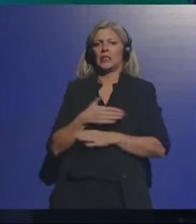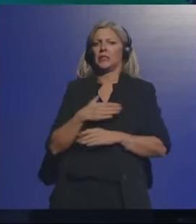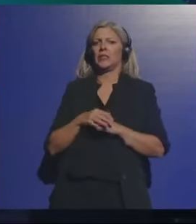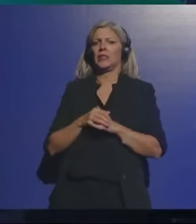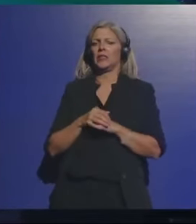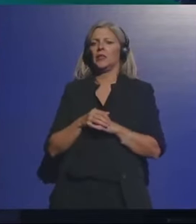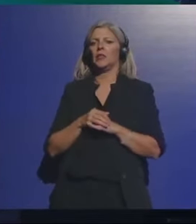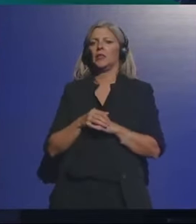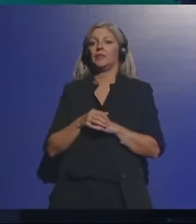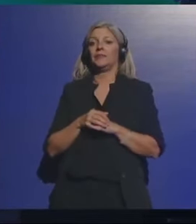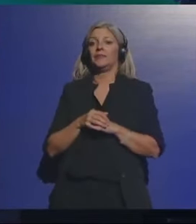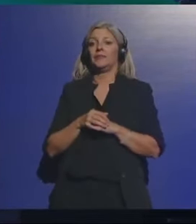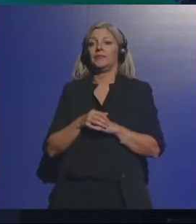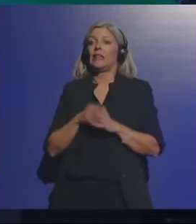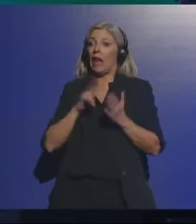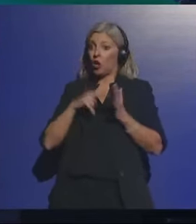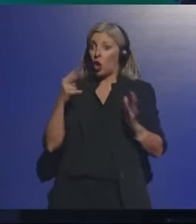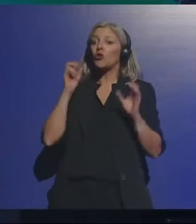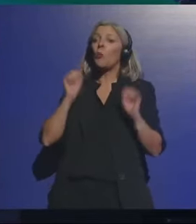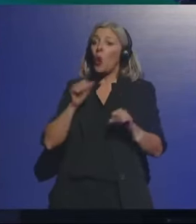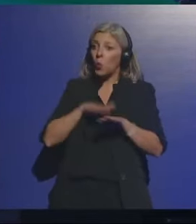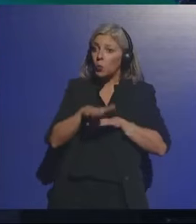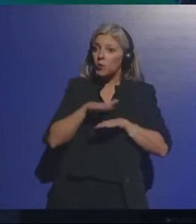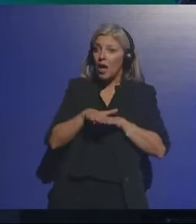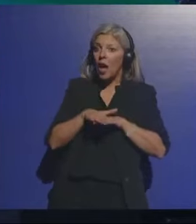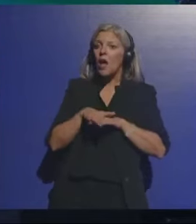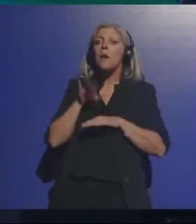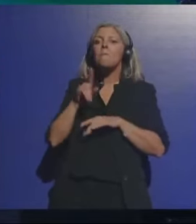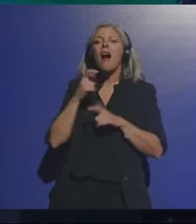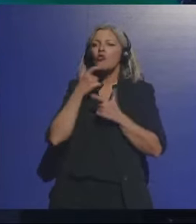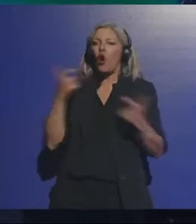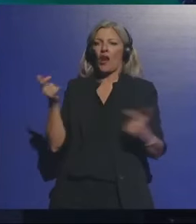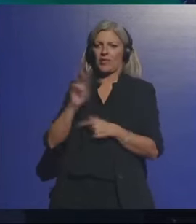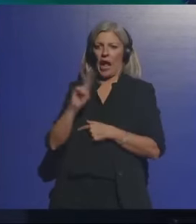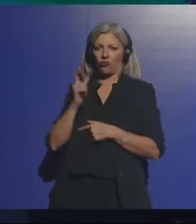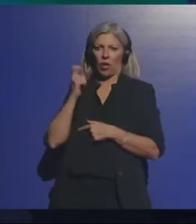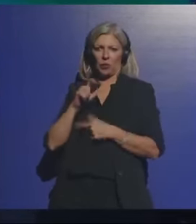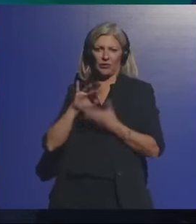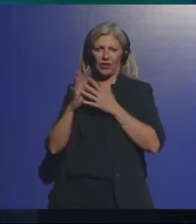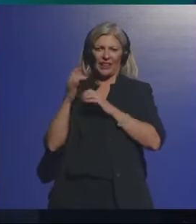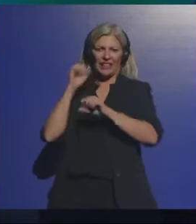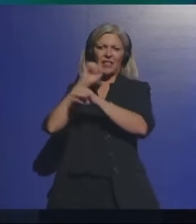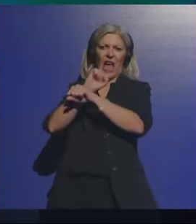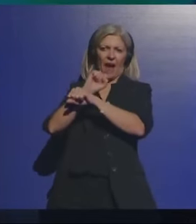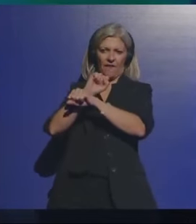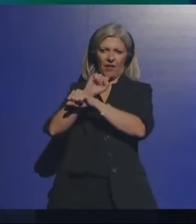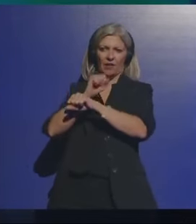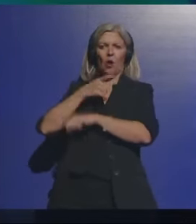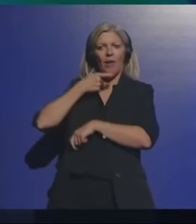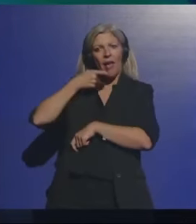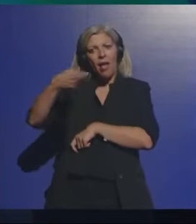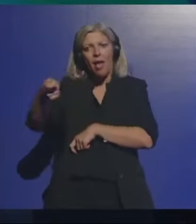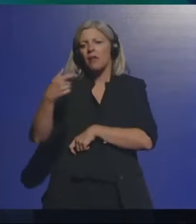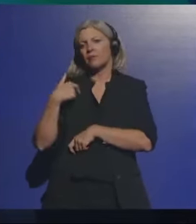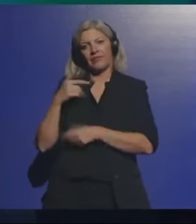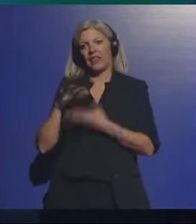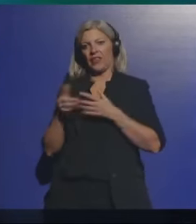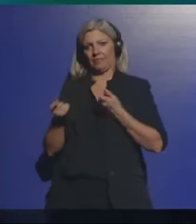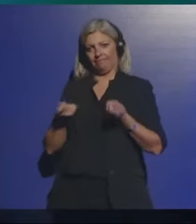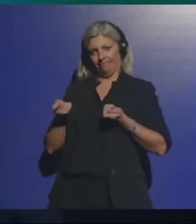usatele nel senso buono ma non abusate mai sennò diventate schiavi di quello che potrebbe invece essere vostro